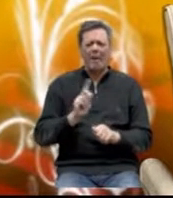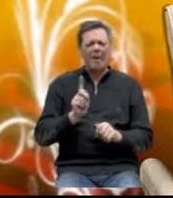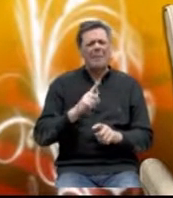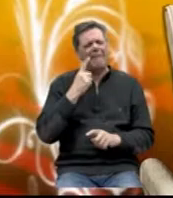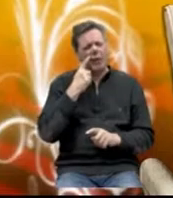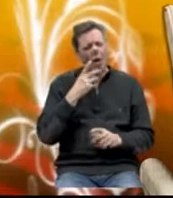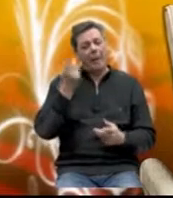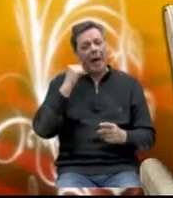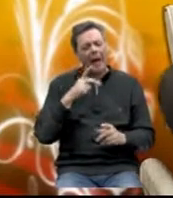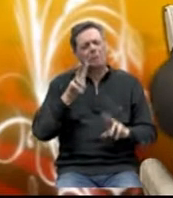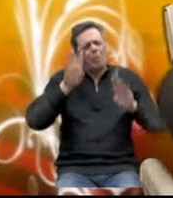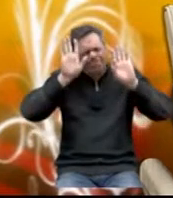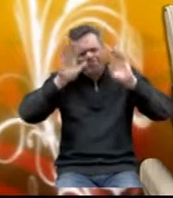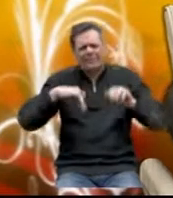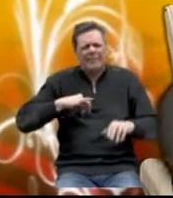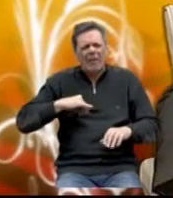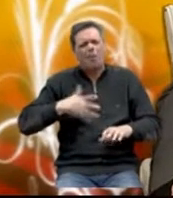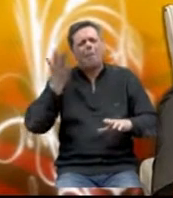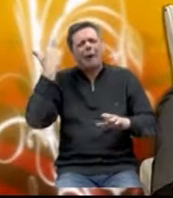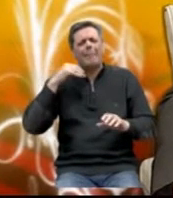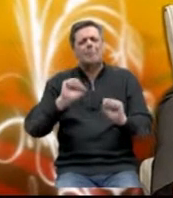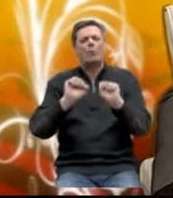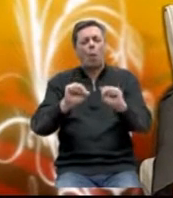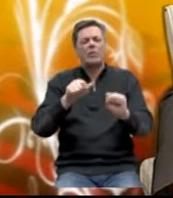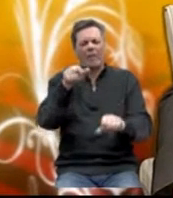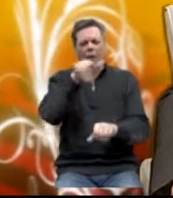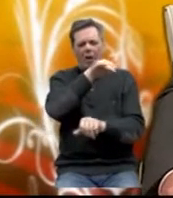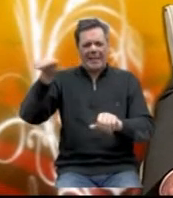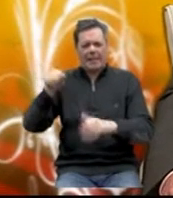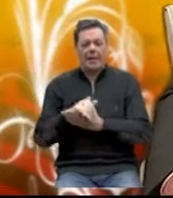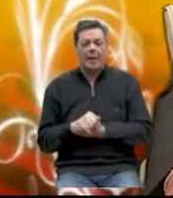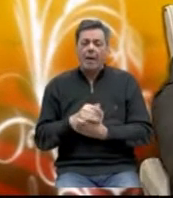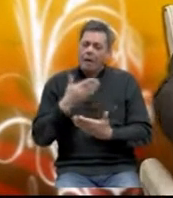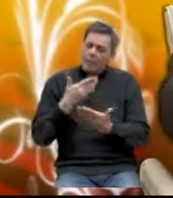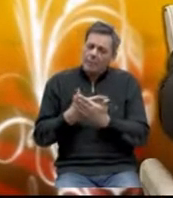ali barem smo zaustavili to na jednoj razini koja postoji. Tako da,